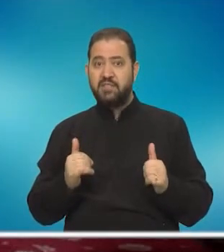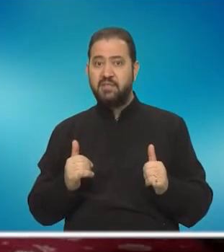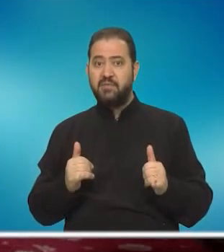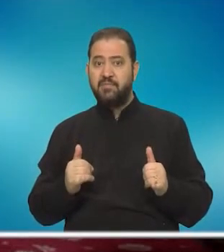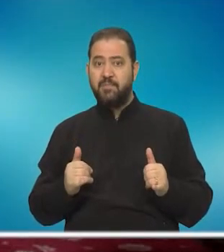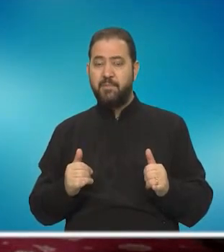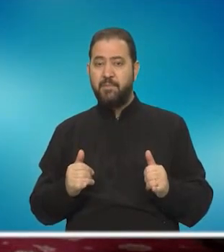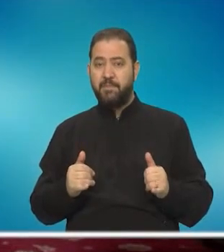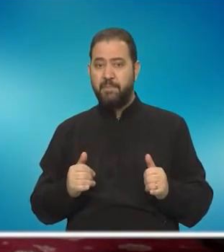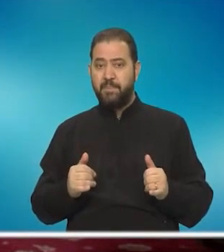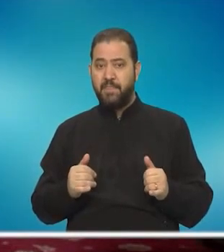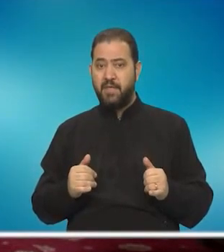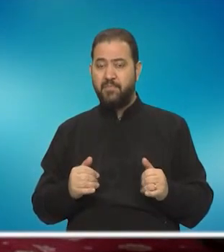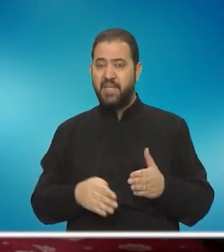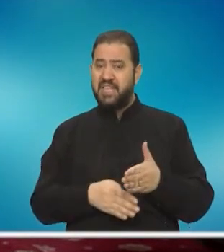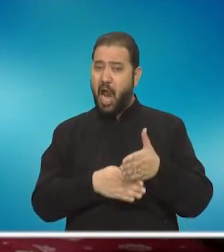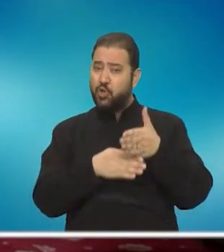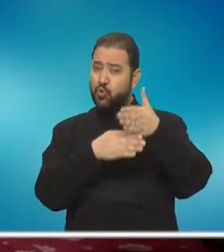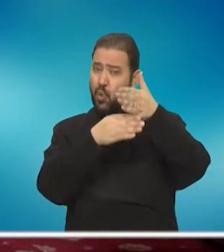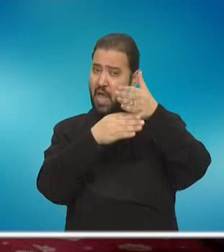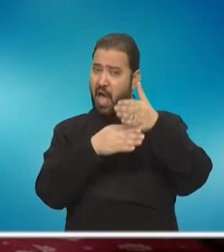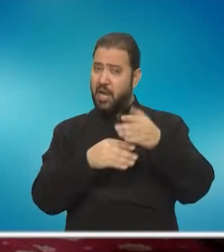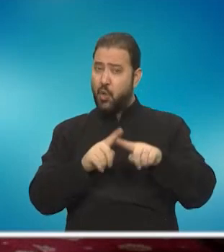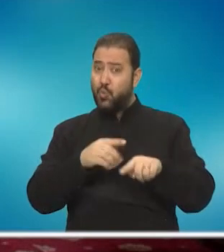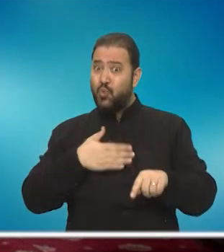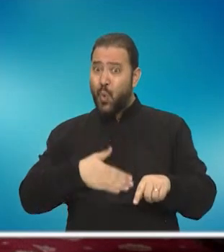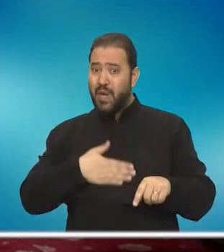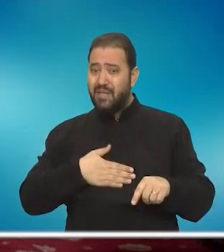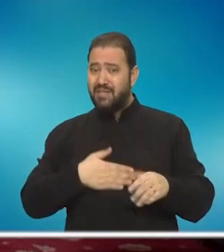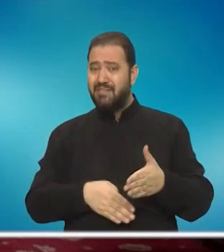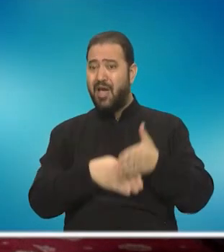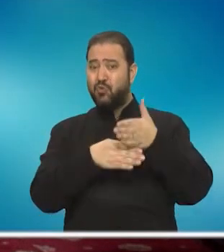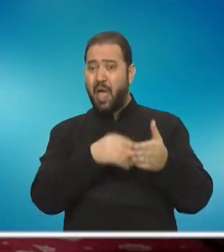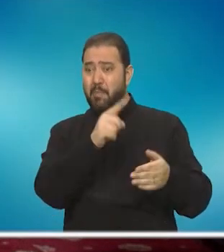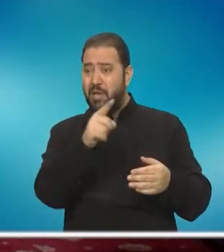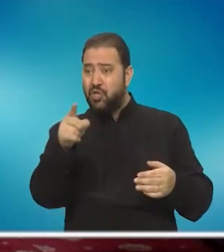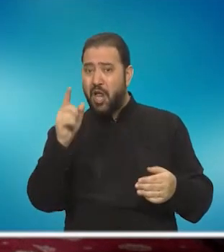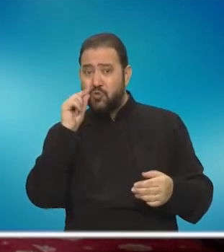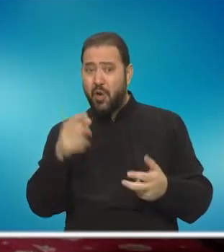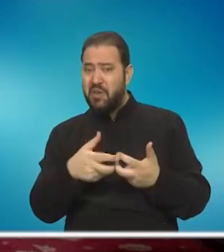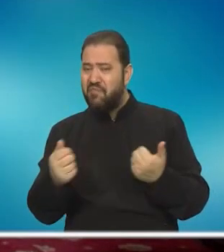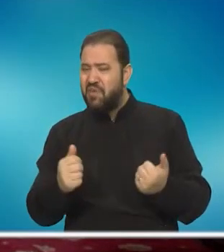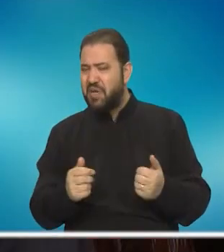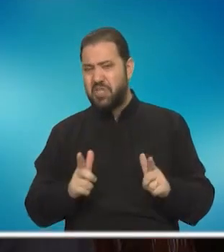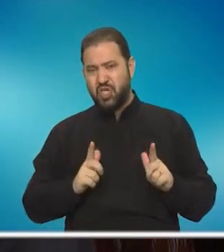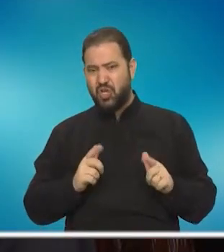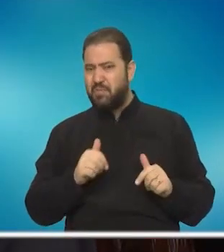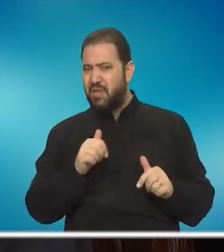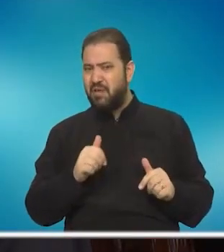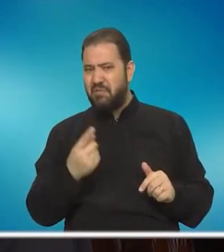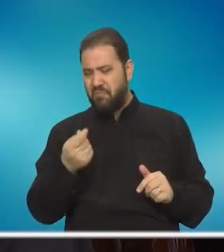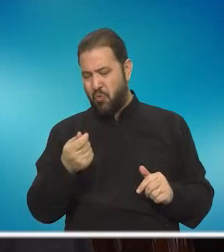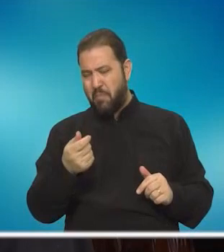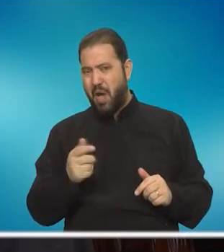în acest sector filantropic, cu dorința de a ajuta pe ceilalți necondiționat, aceștia nu așteaptă